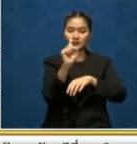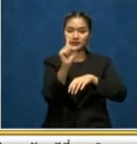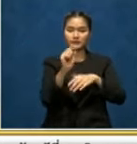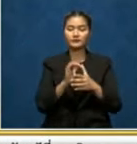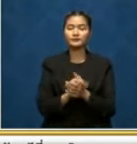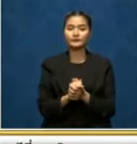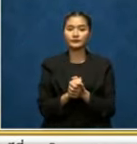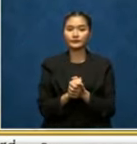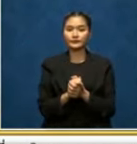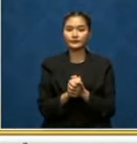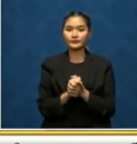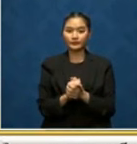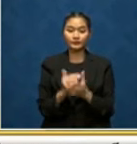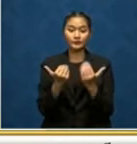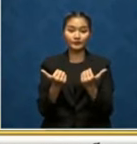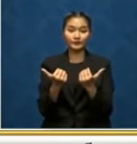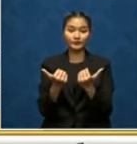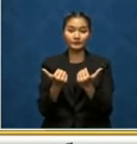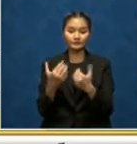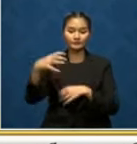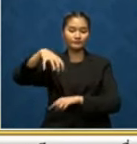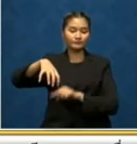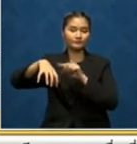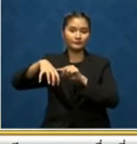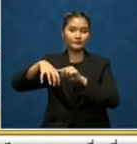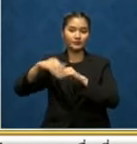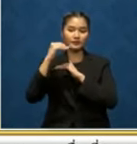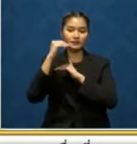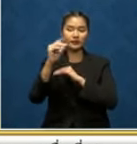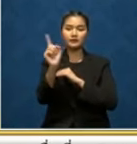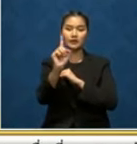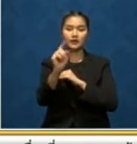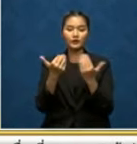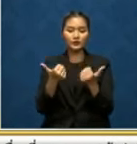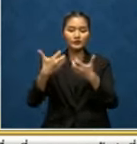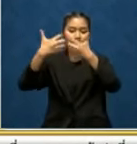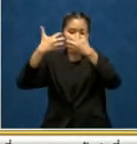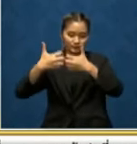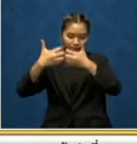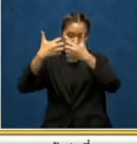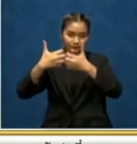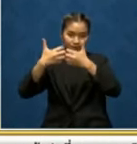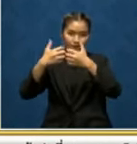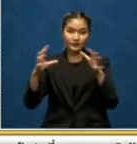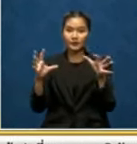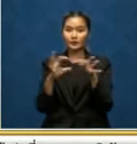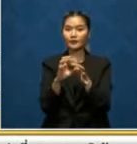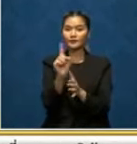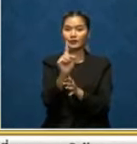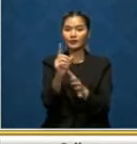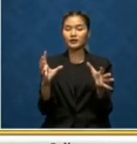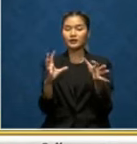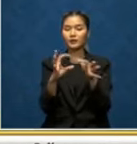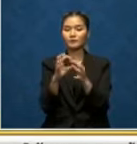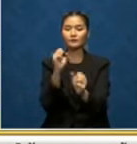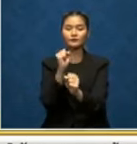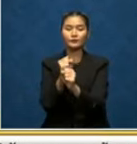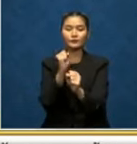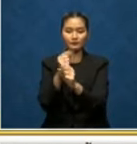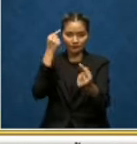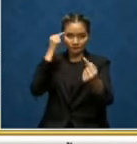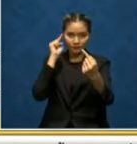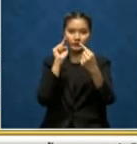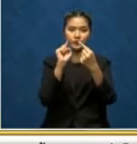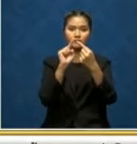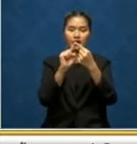ซึ่งเขตโปรโมชั่นโซนนี้นะคะมีหลักเกณฑ์คือจะต้องเป็นนิคมอุตสาหกรรมหรือเป็นเขตนิคมอุตสาหกรรมเป้า